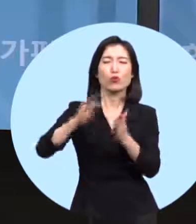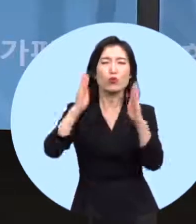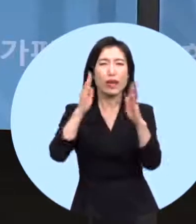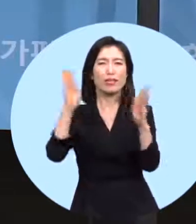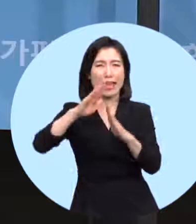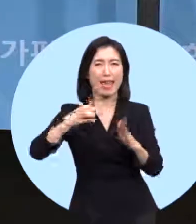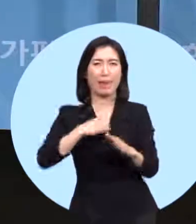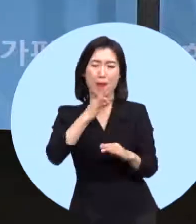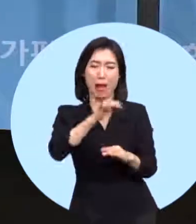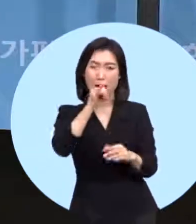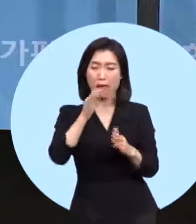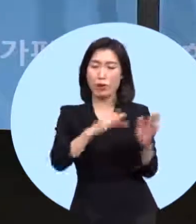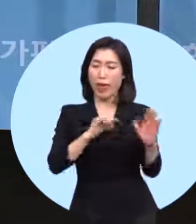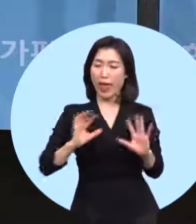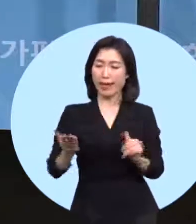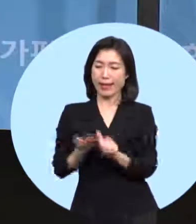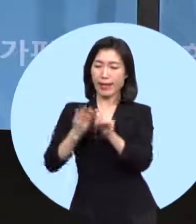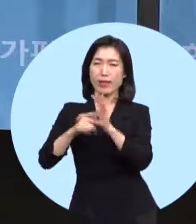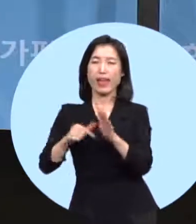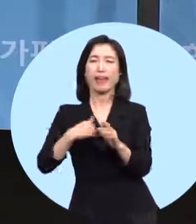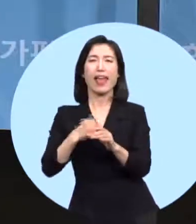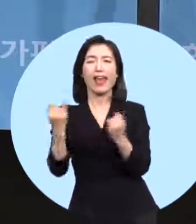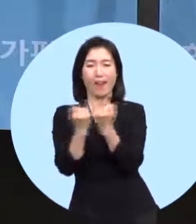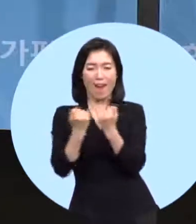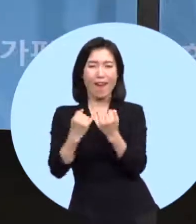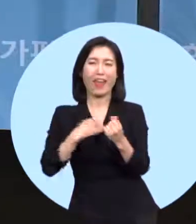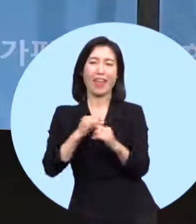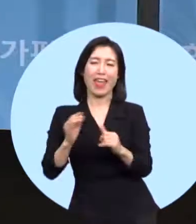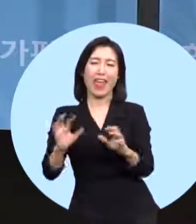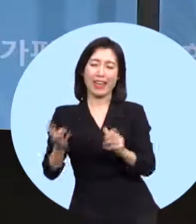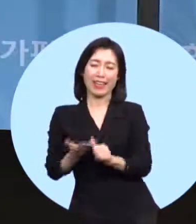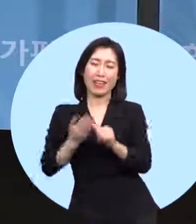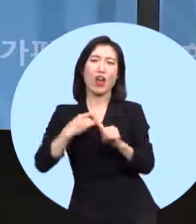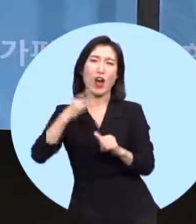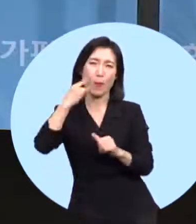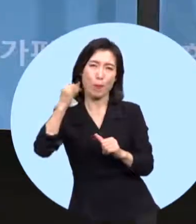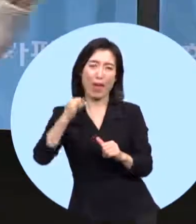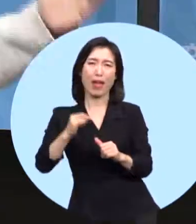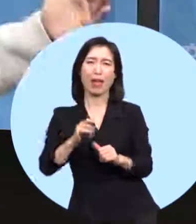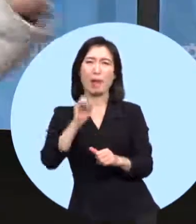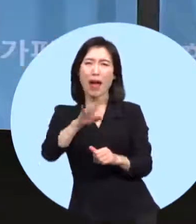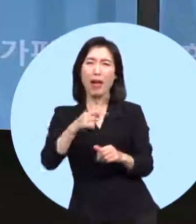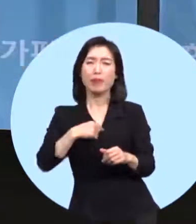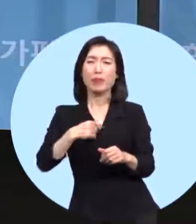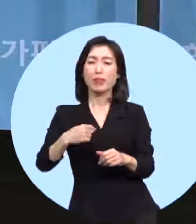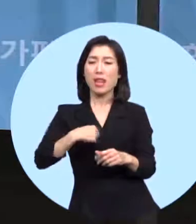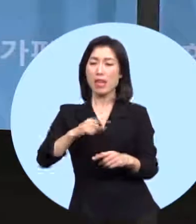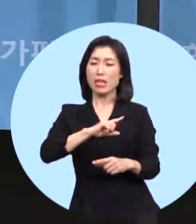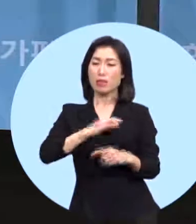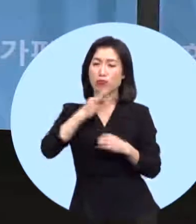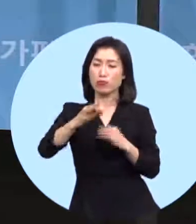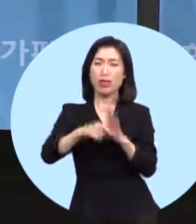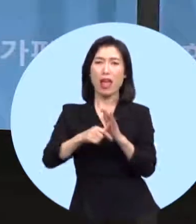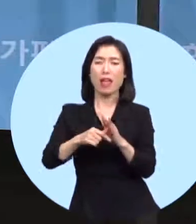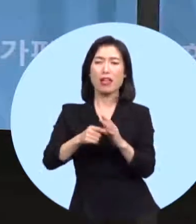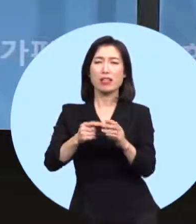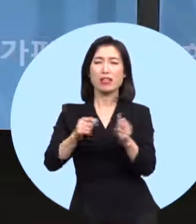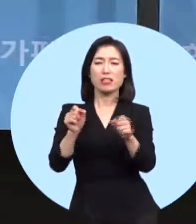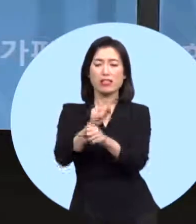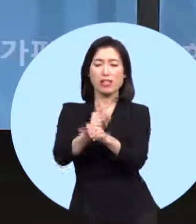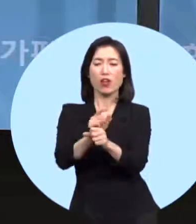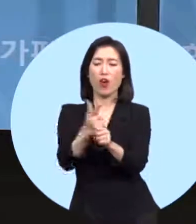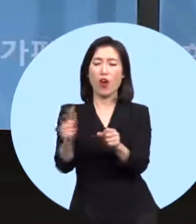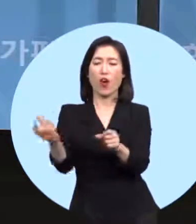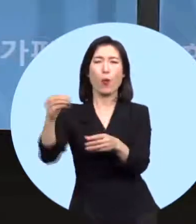절실했던 요구였습니다. 그렇다면 과연 주민을 우리가 어떻게 하나씩 달라 이렇게 지금 비대면 하듯이 나눌 수